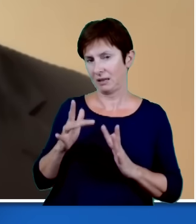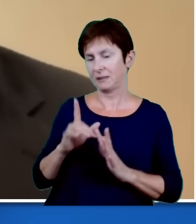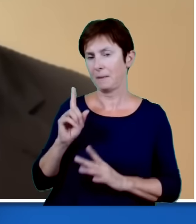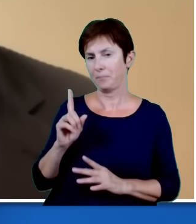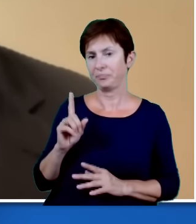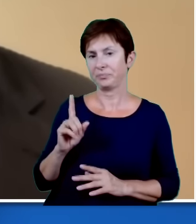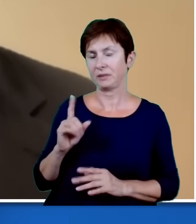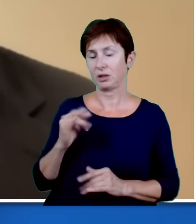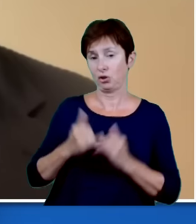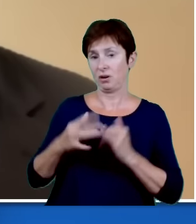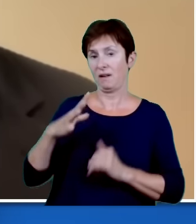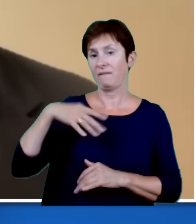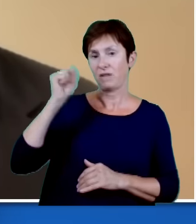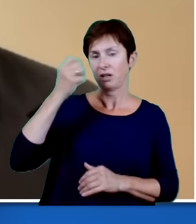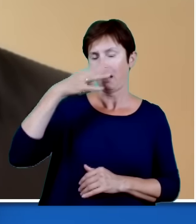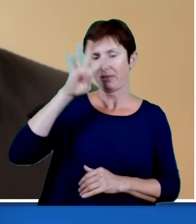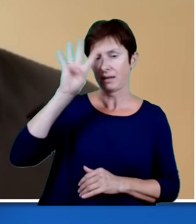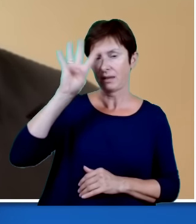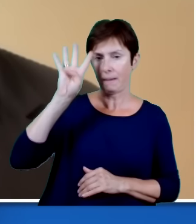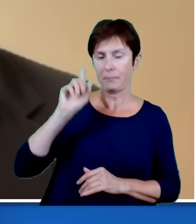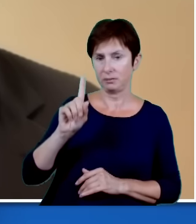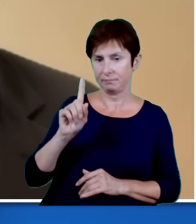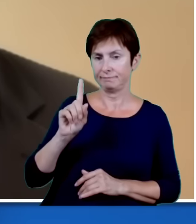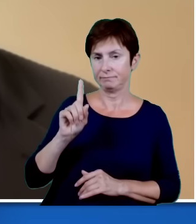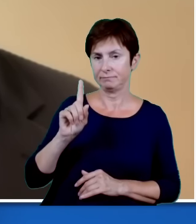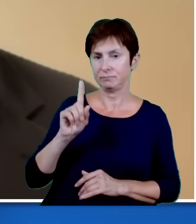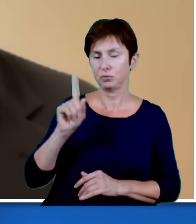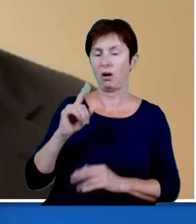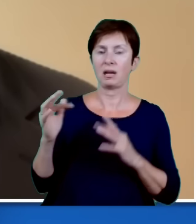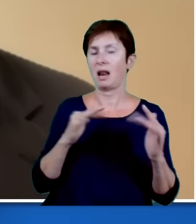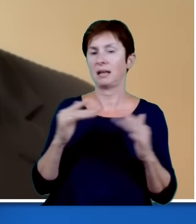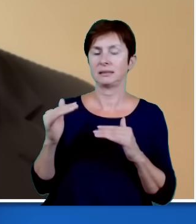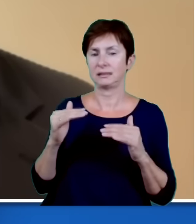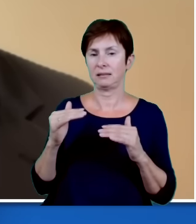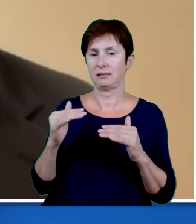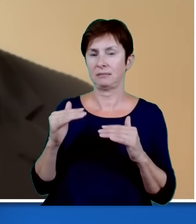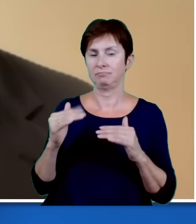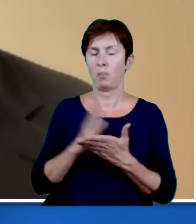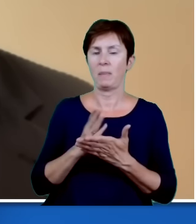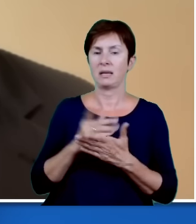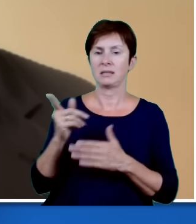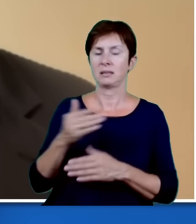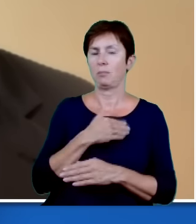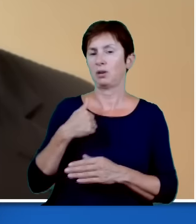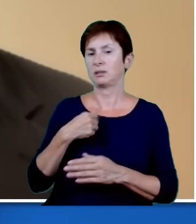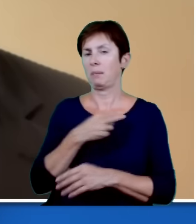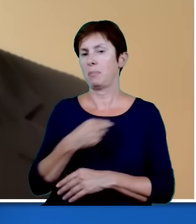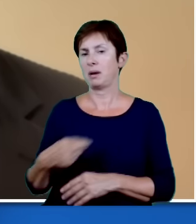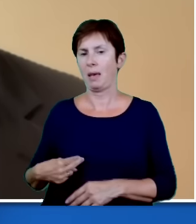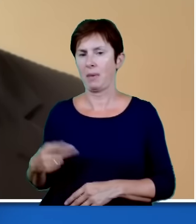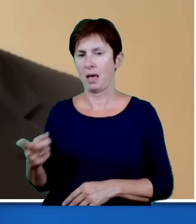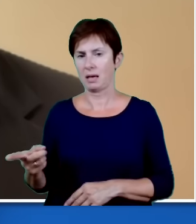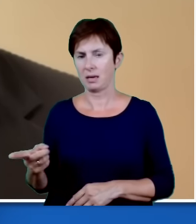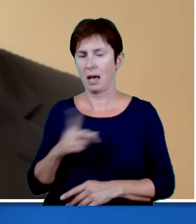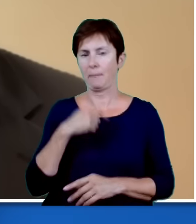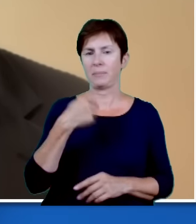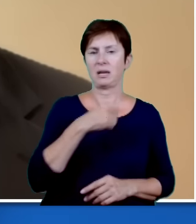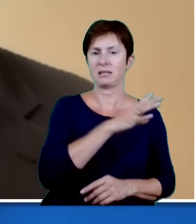ile wygra Trump to relacje między polskim premierem a prezydentem Stanów